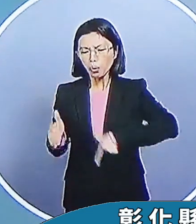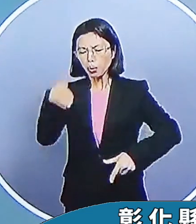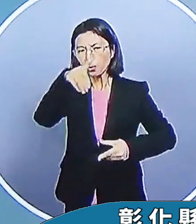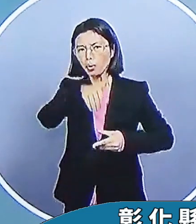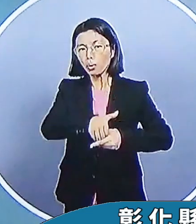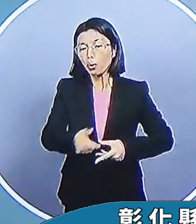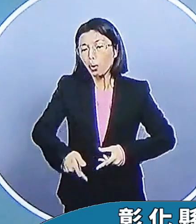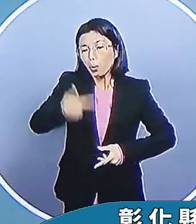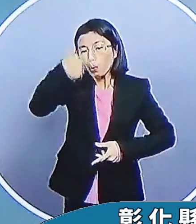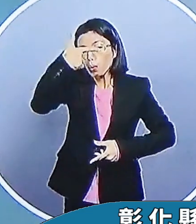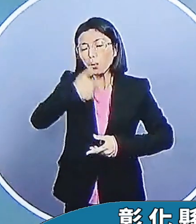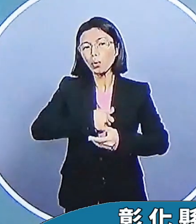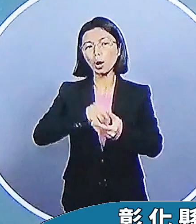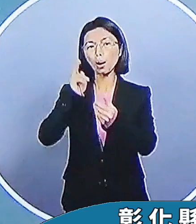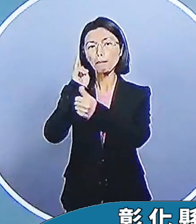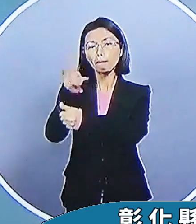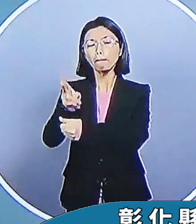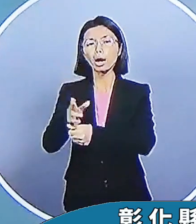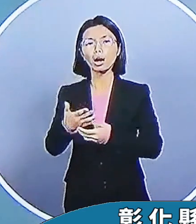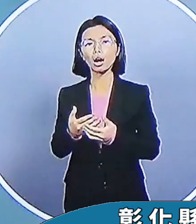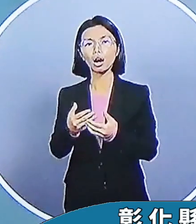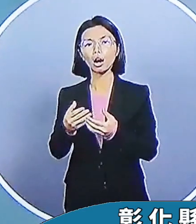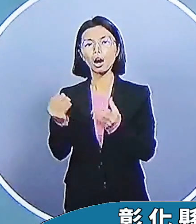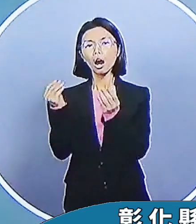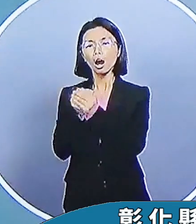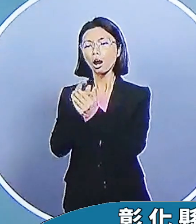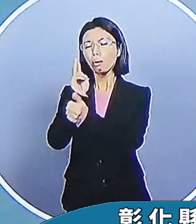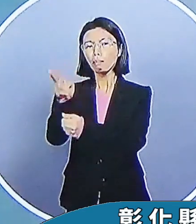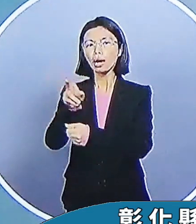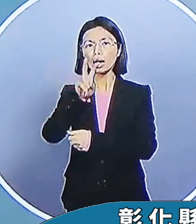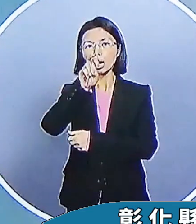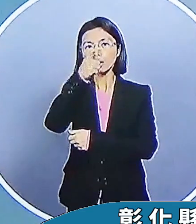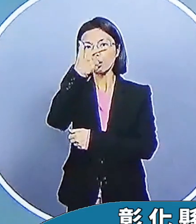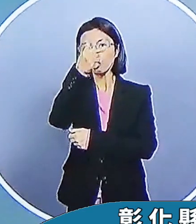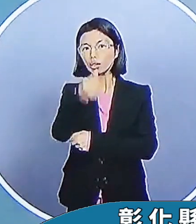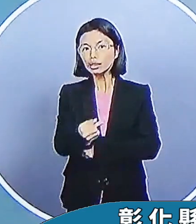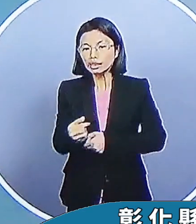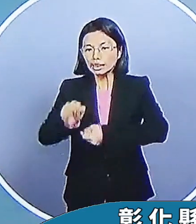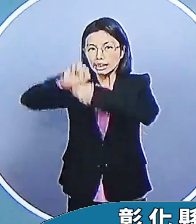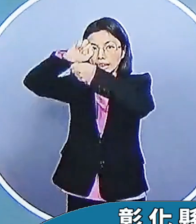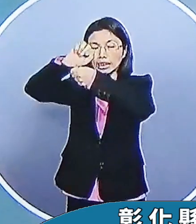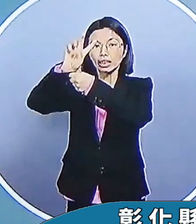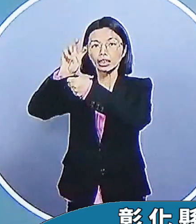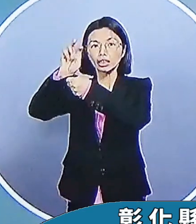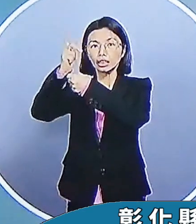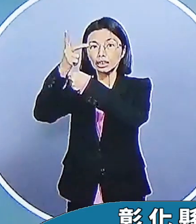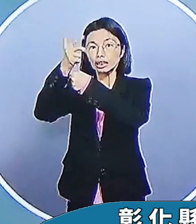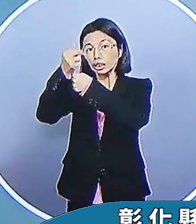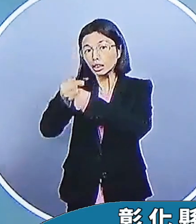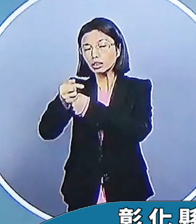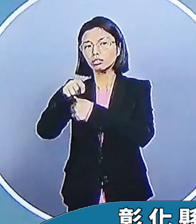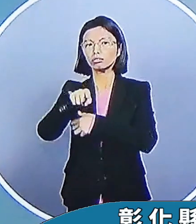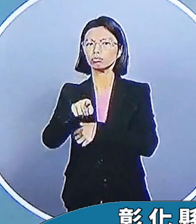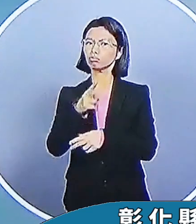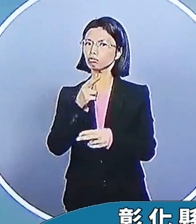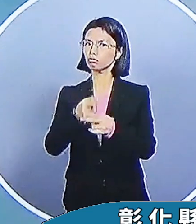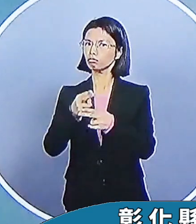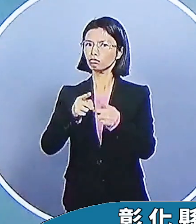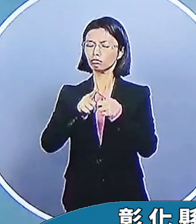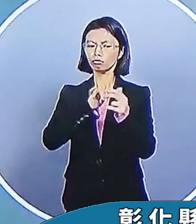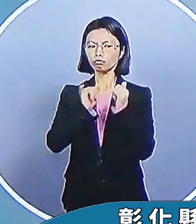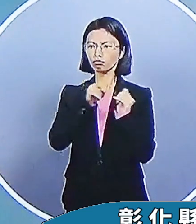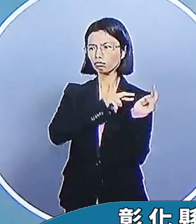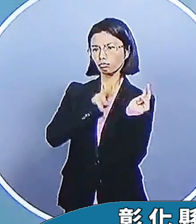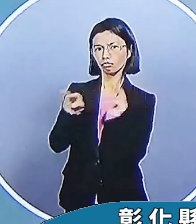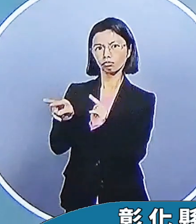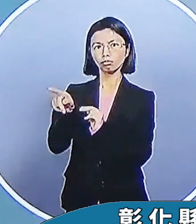再甲发包出去，而且即马发包的工程从26亿增加到37亿， 我相信所有乡亲